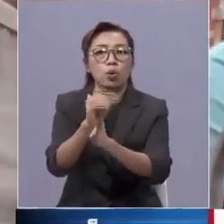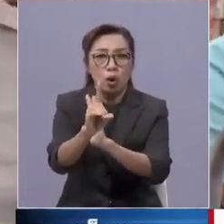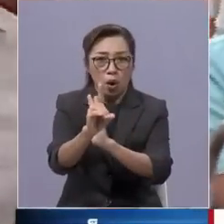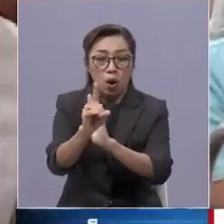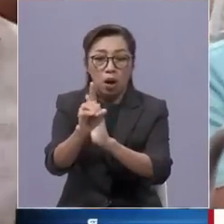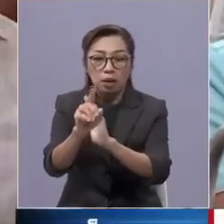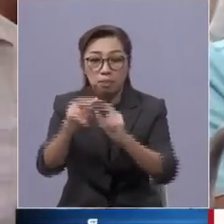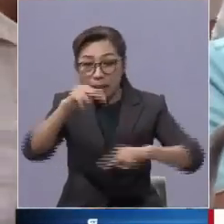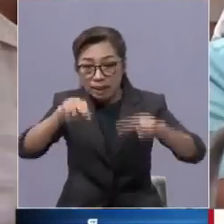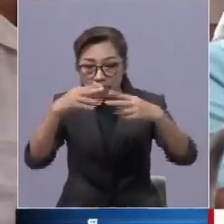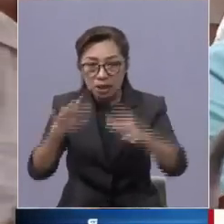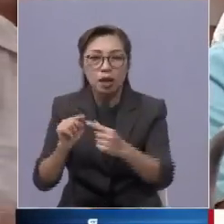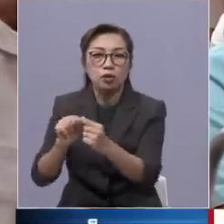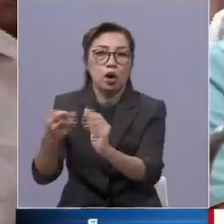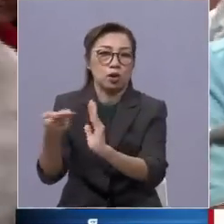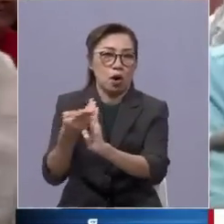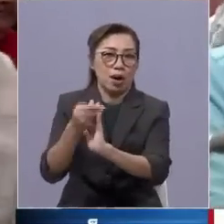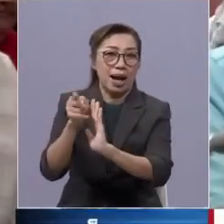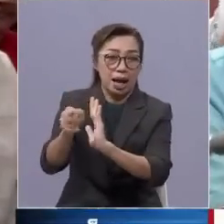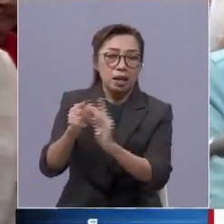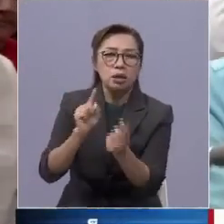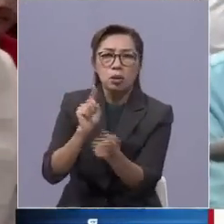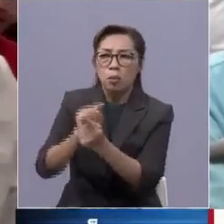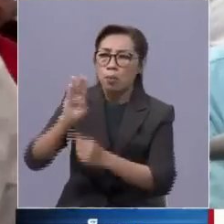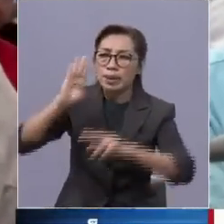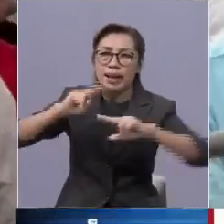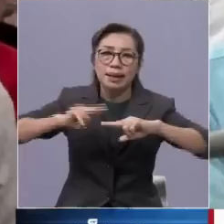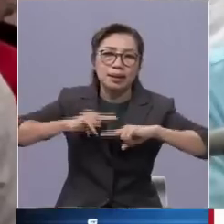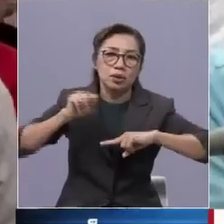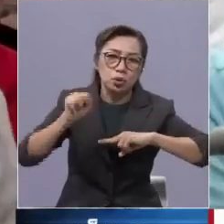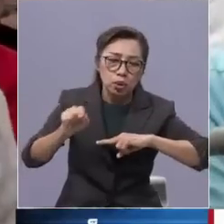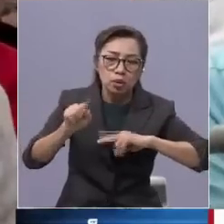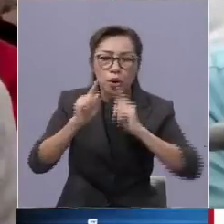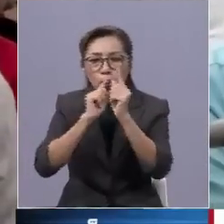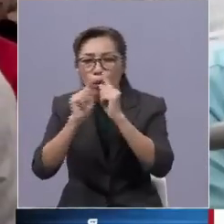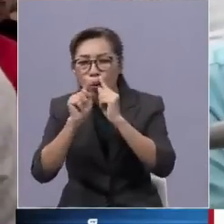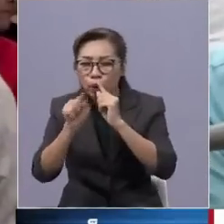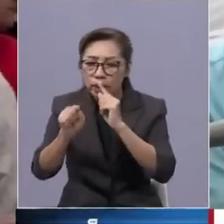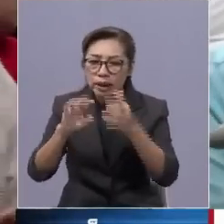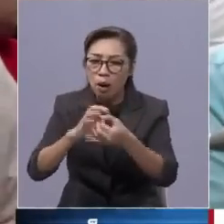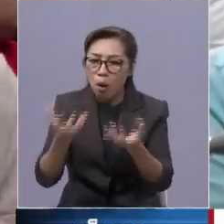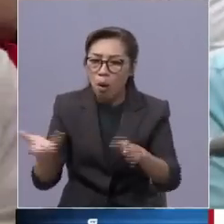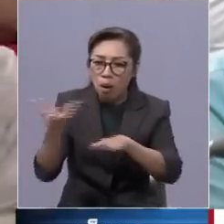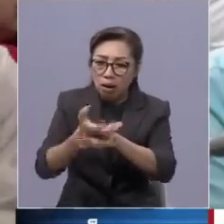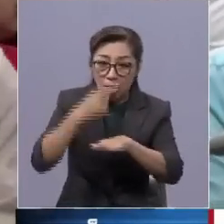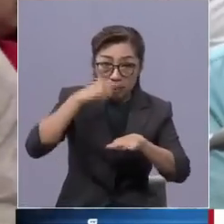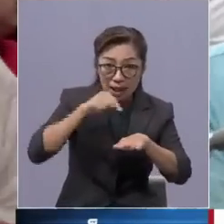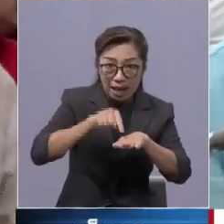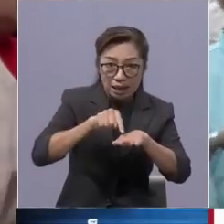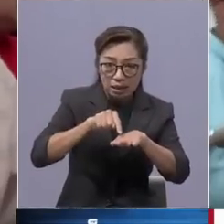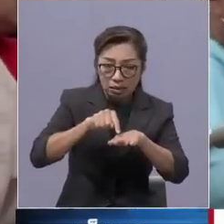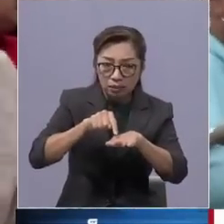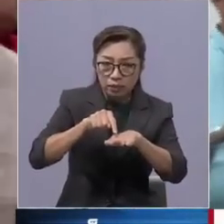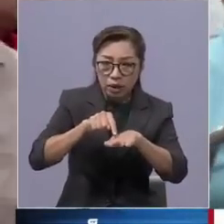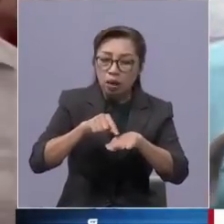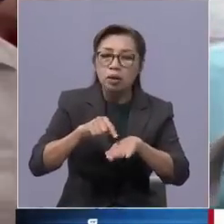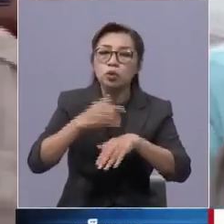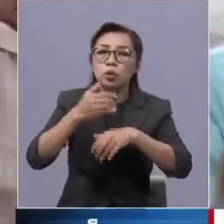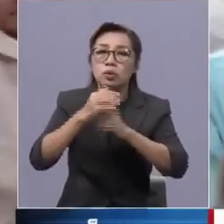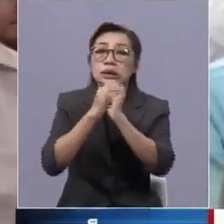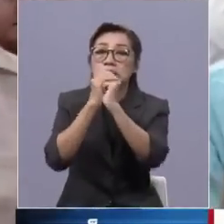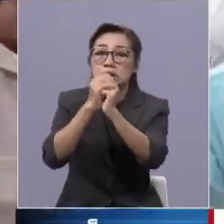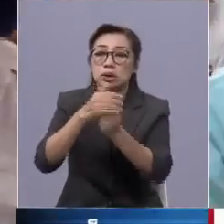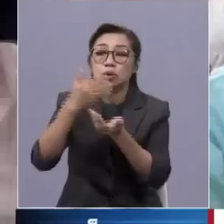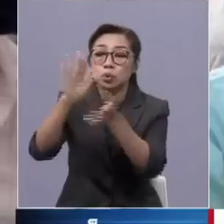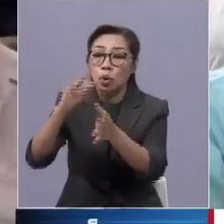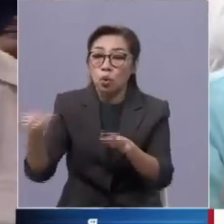ต่อไปที่หนองคายนะครับหนองคายเนี่ยจะไปคุยกับนักธุรกิจภาคเอกชนพบปะพูดคุยการขนส่งสินค้าจากประเทศไทยที่จะส่งไปจีนนะครับ